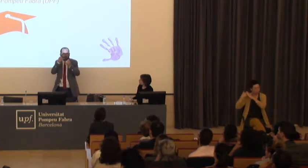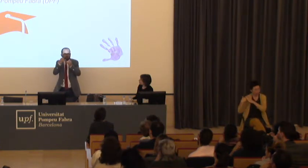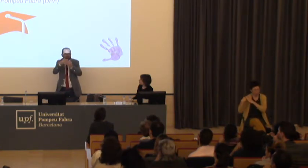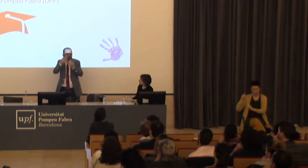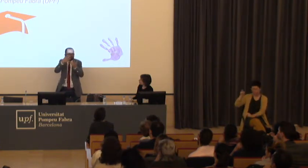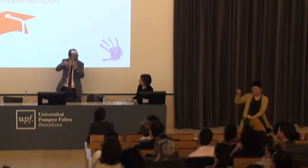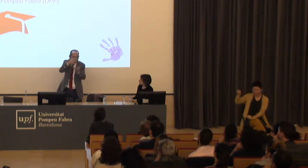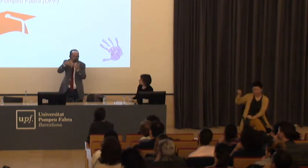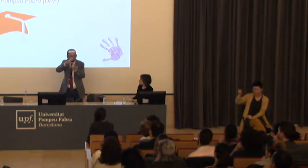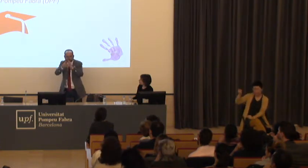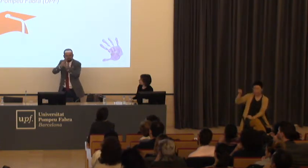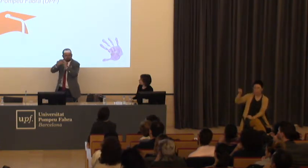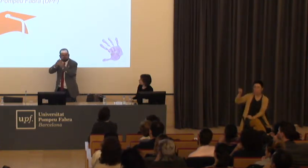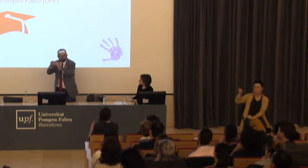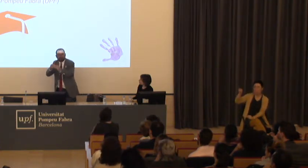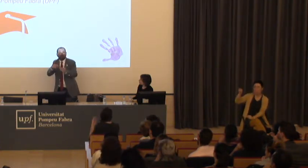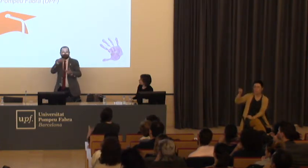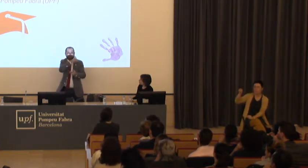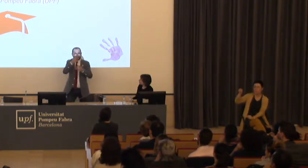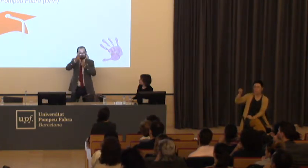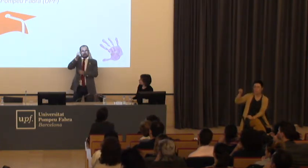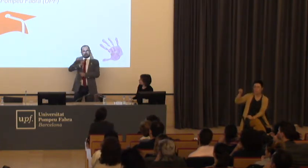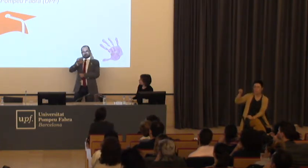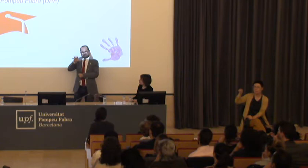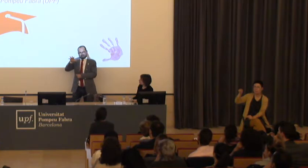Eren els responsables com de...